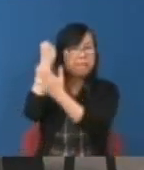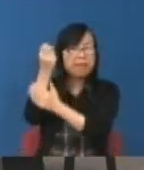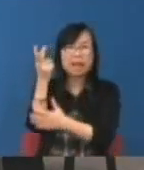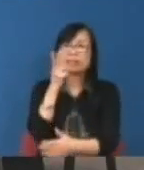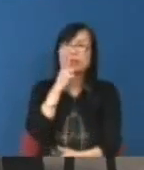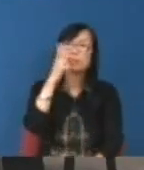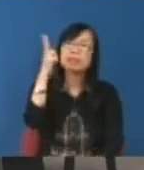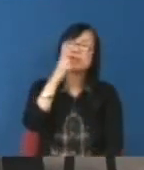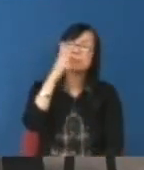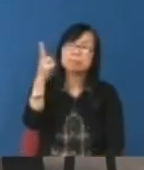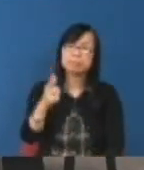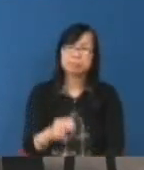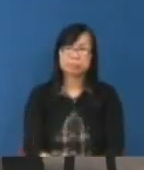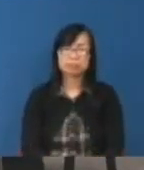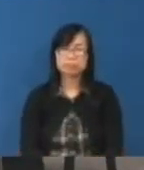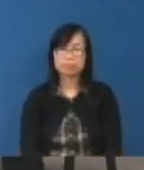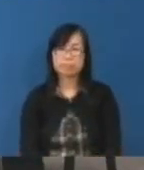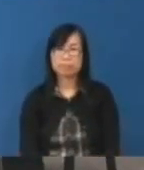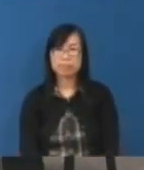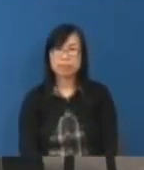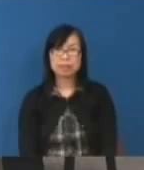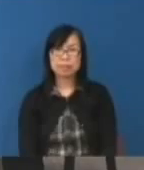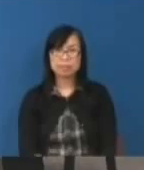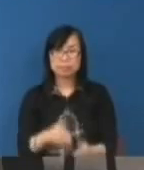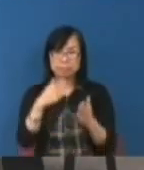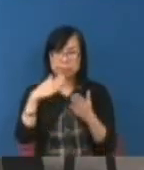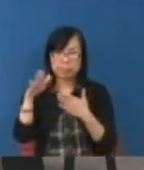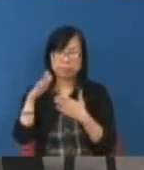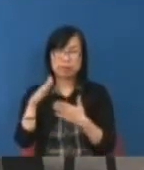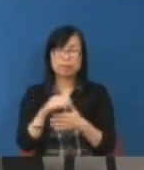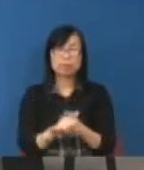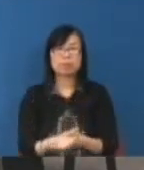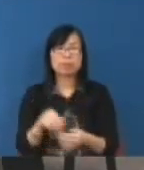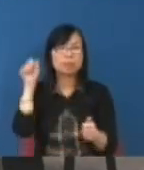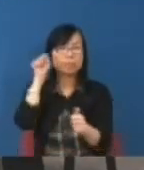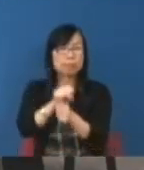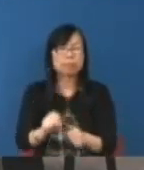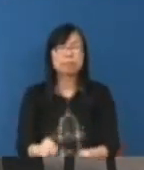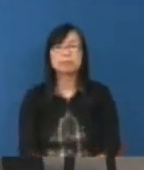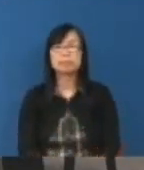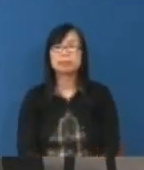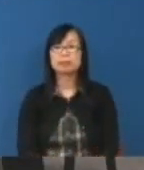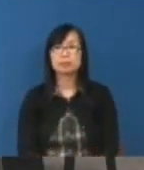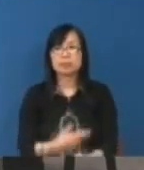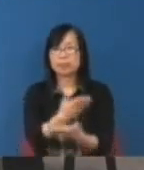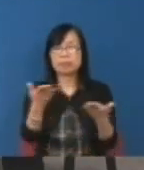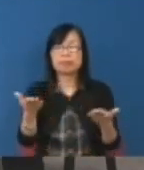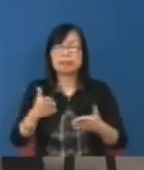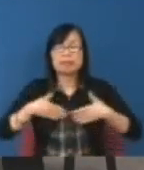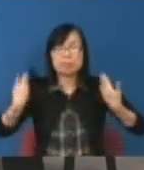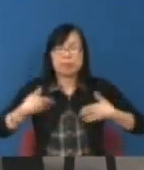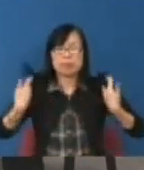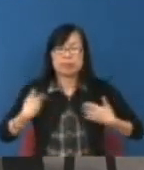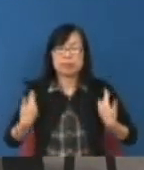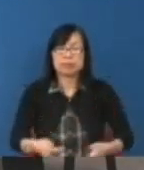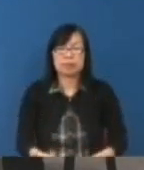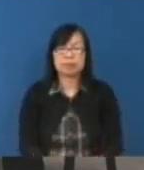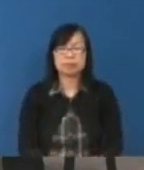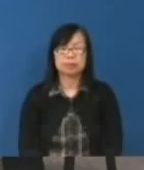煙，因為吸煙民係一個已經被妖魔化咗嘅弱勢群體，咪揼佢咯。係咯，令到大家都高興啦。嗱，你睇煙民幾